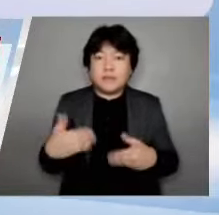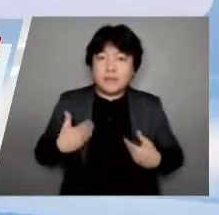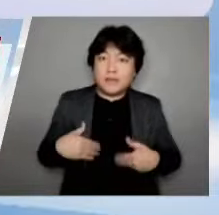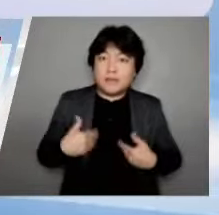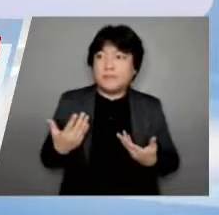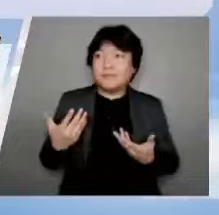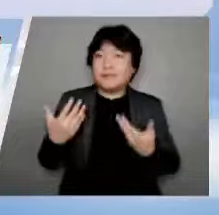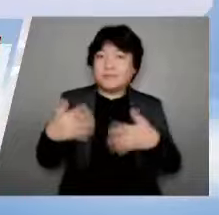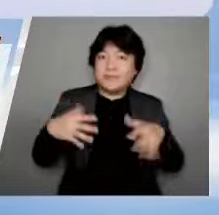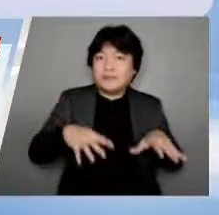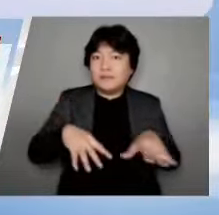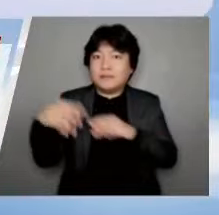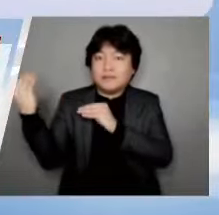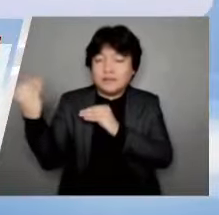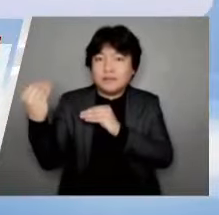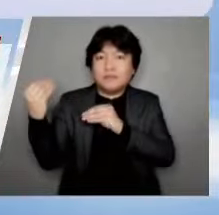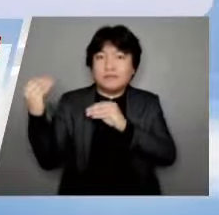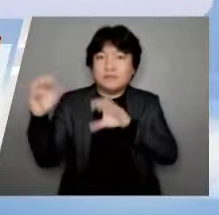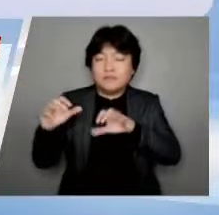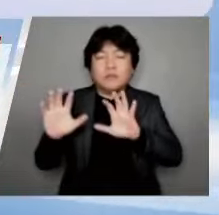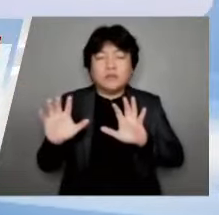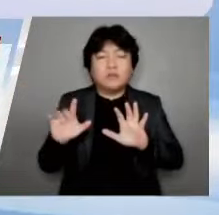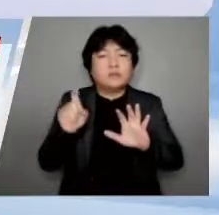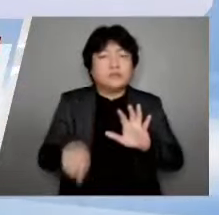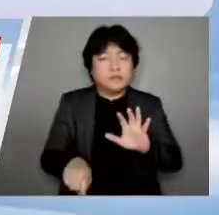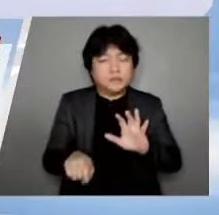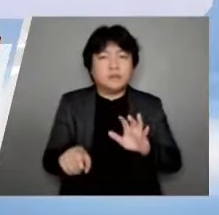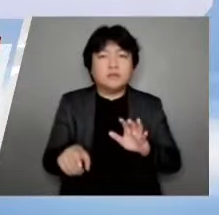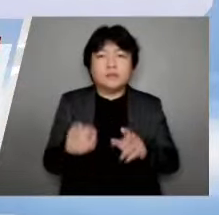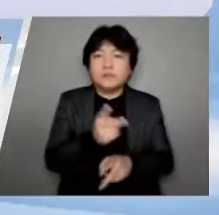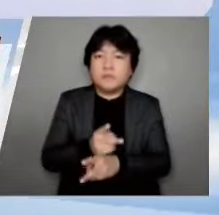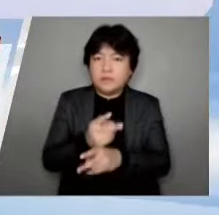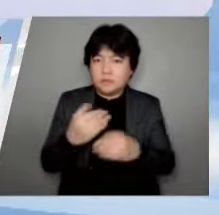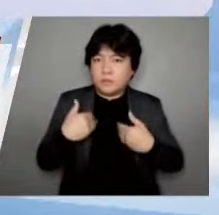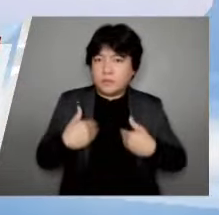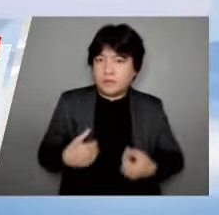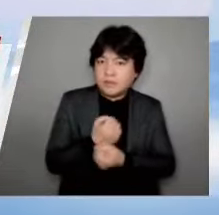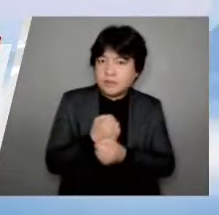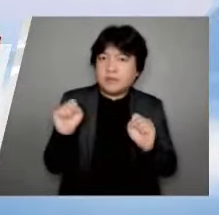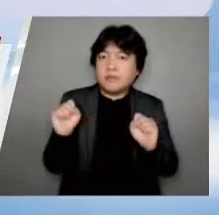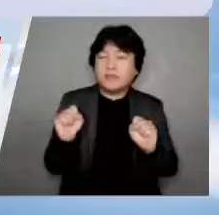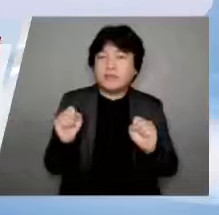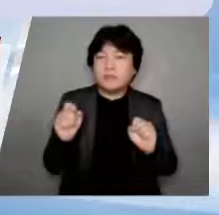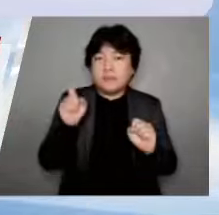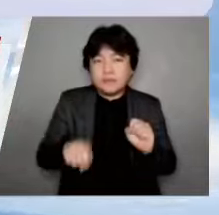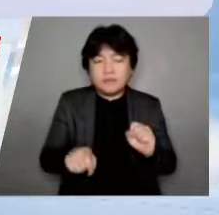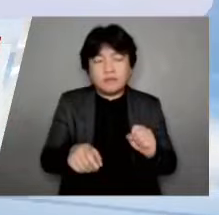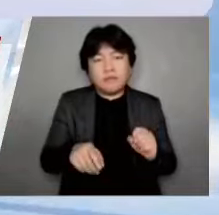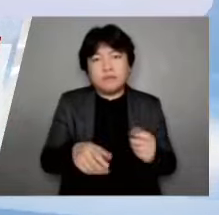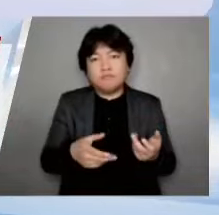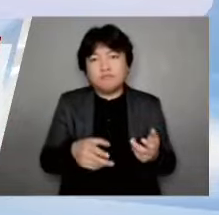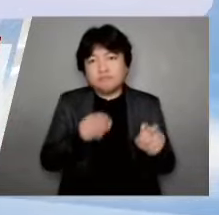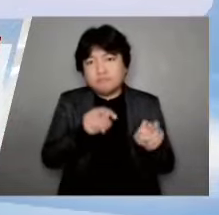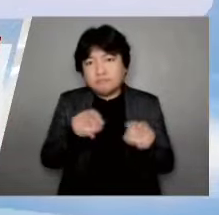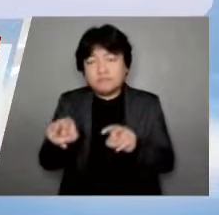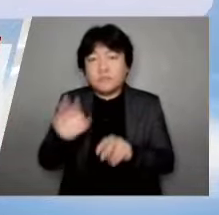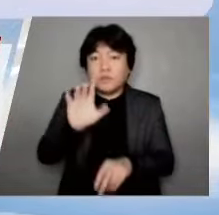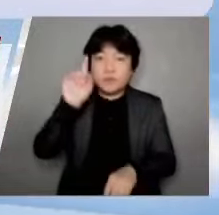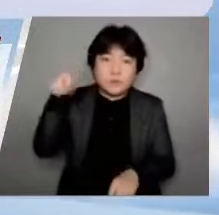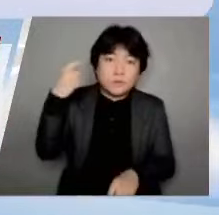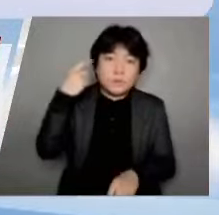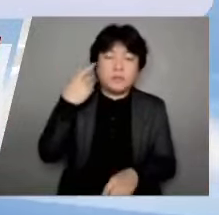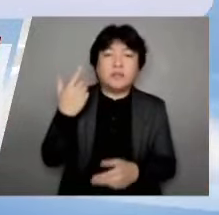yung kaligtasan po natin is a shared responsibility. Ang inyo pong pamahalaan, ang inyong gobyerno, ang inyong OCD at ang inyo